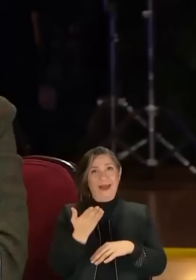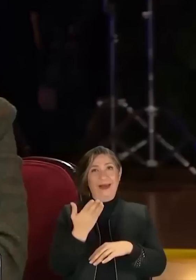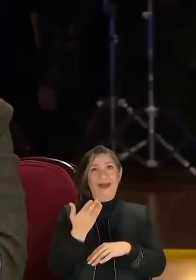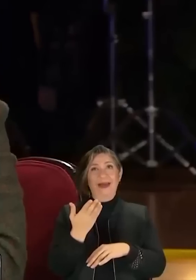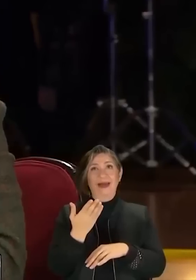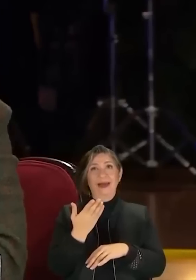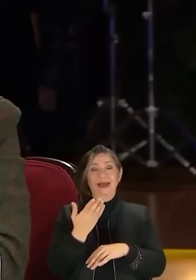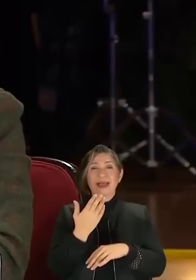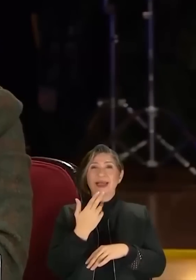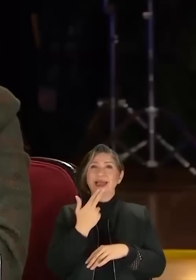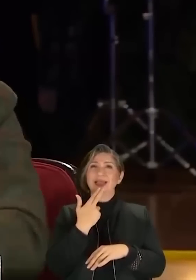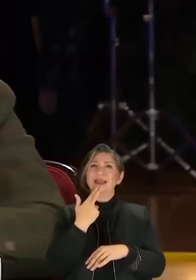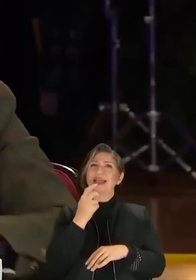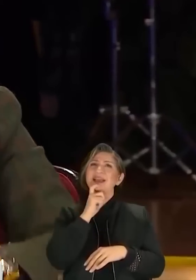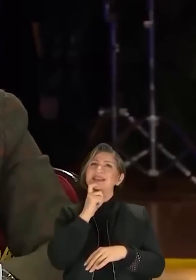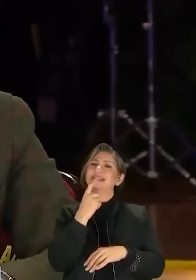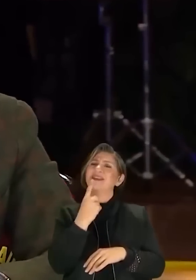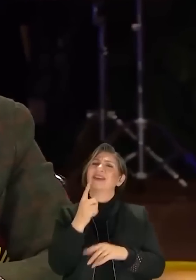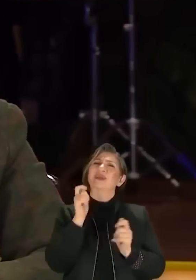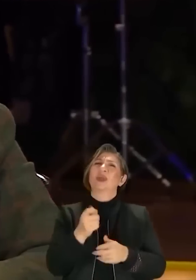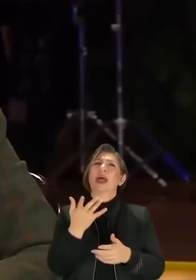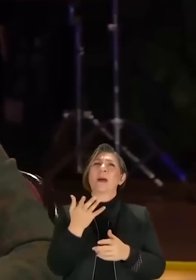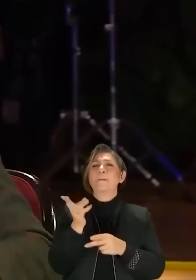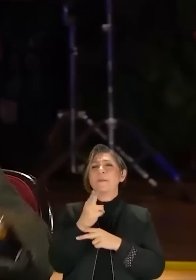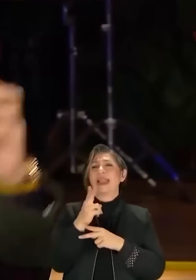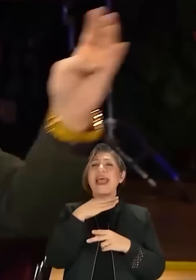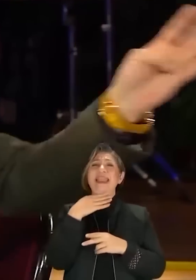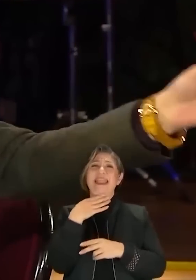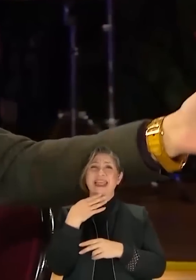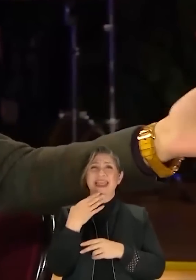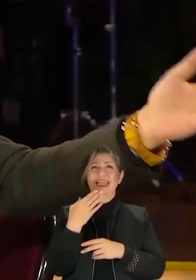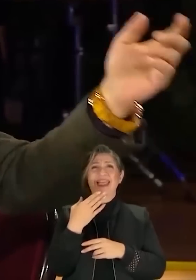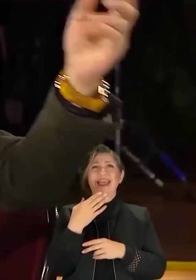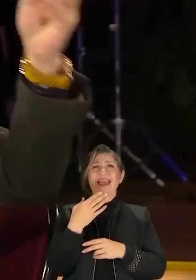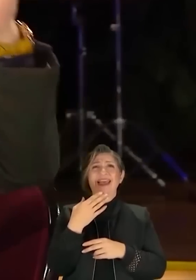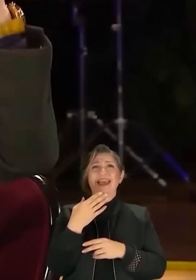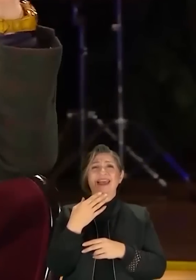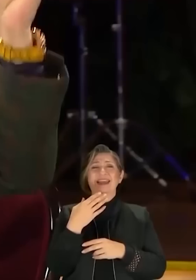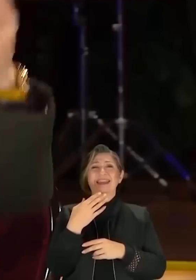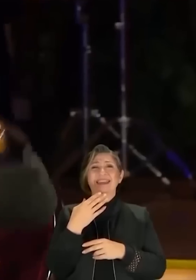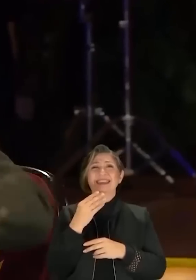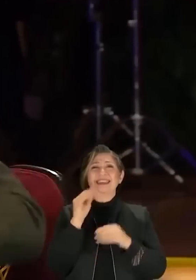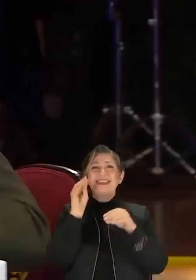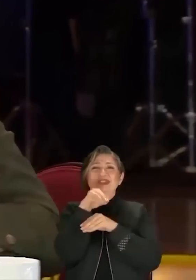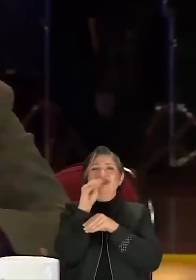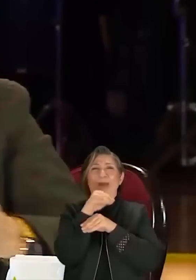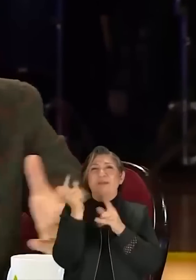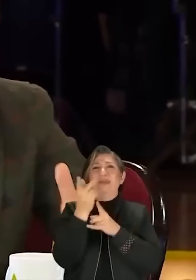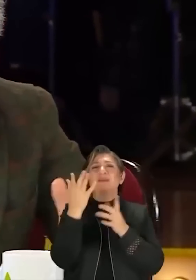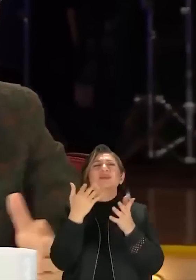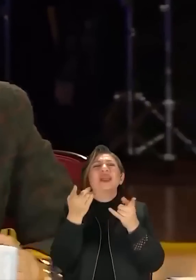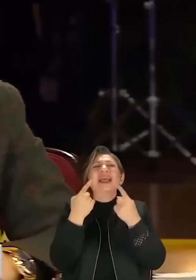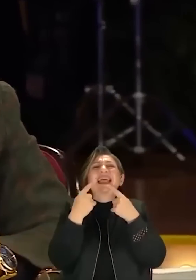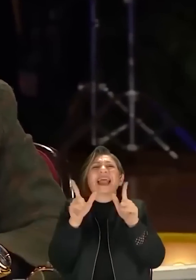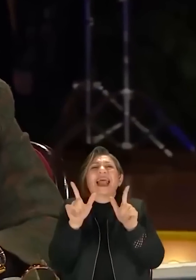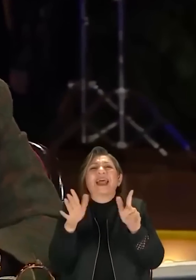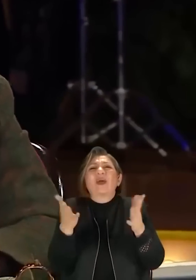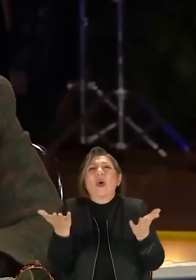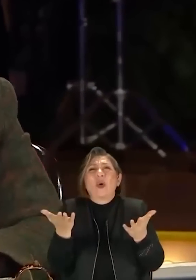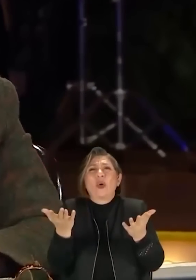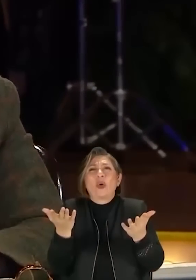işte. Kadınlara yanlış laflar ediyorlar işte, balık eti. Efendim ondan sonra sincap bilmem nesi falan, bunlara gerek